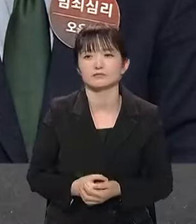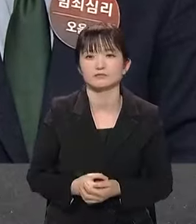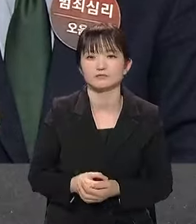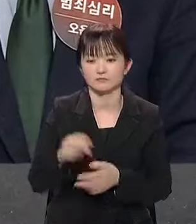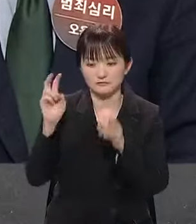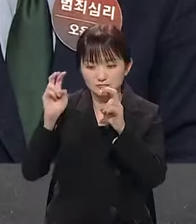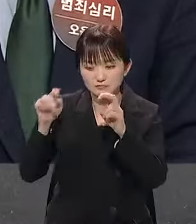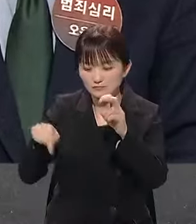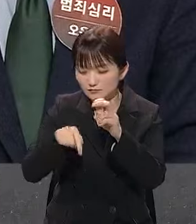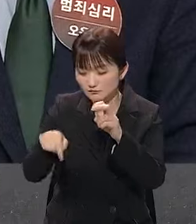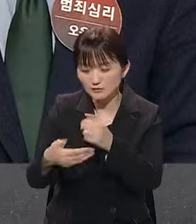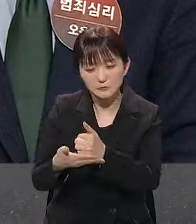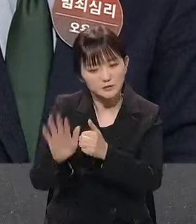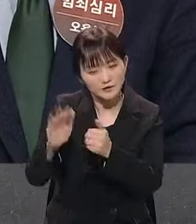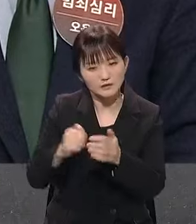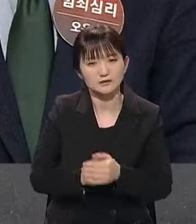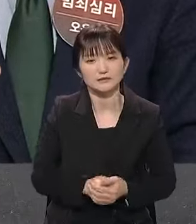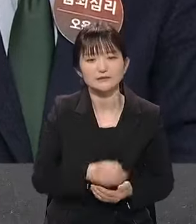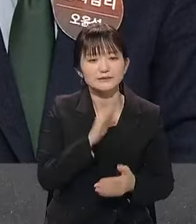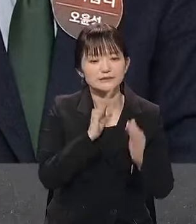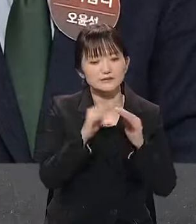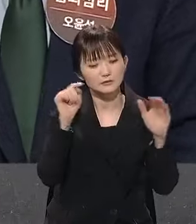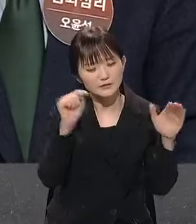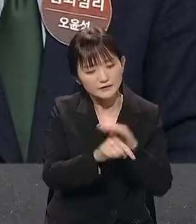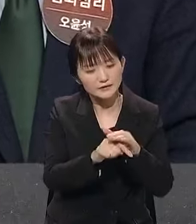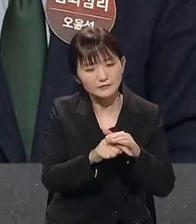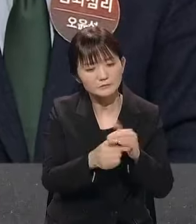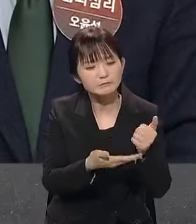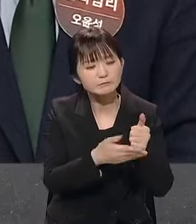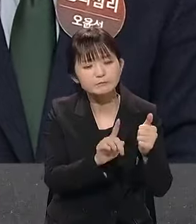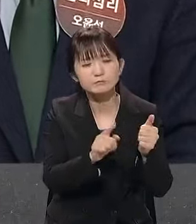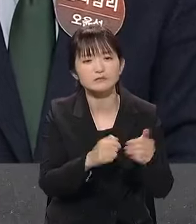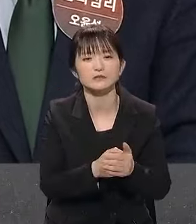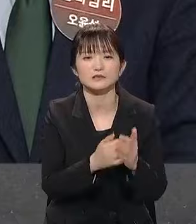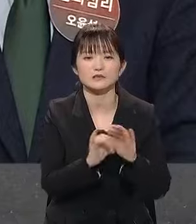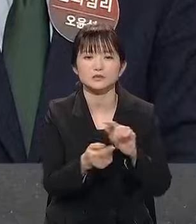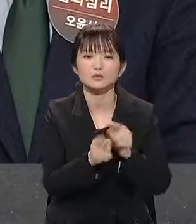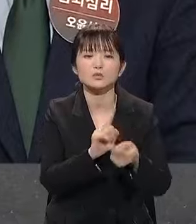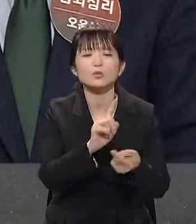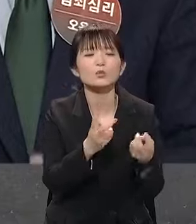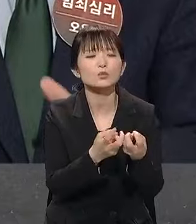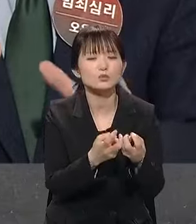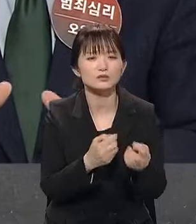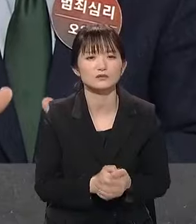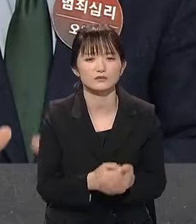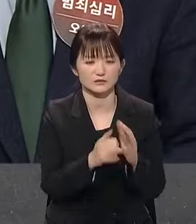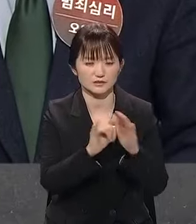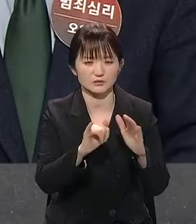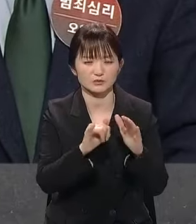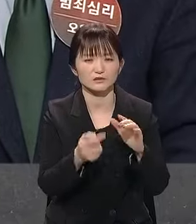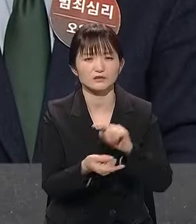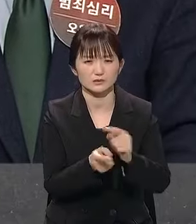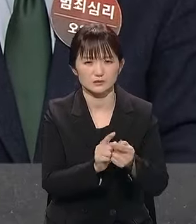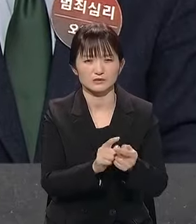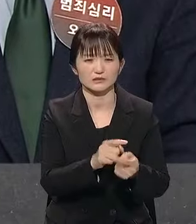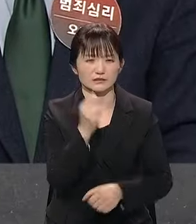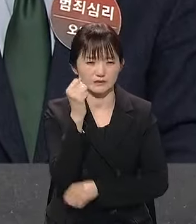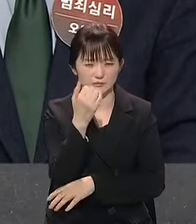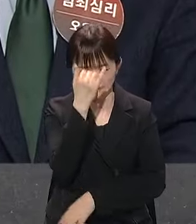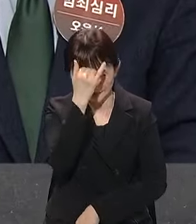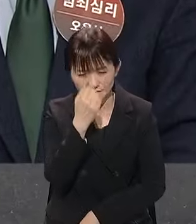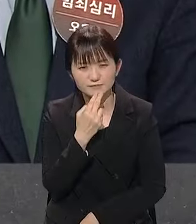병이거나 하는 것은 아까 뭐 가족끼리 어떠냐고 하는데 사실은 가족끼리 가장 기본적인 예를 갖다 차리지